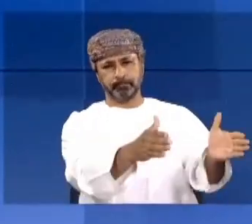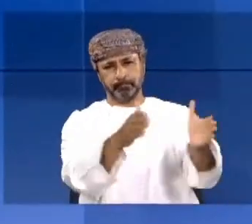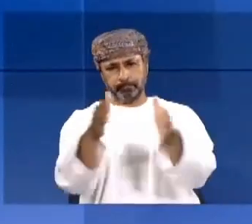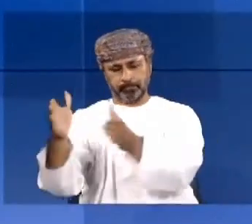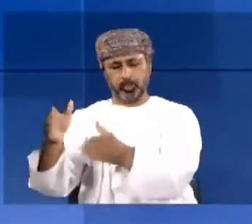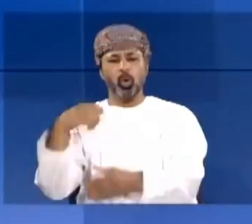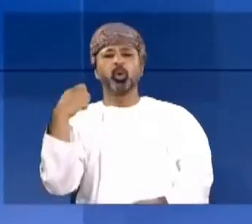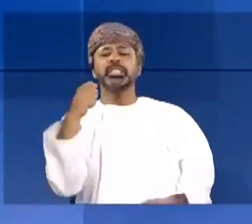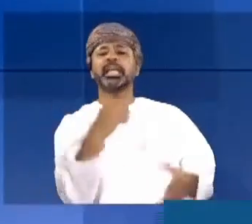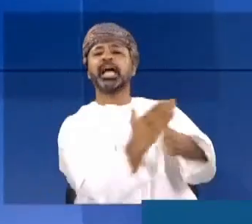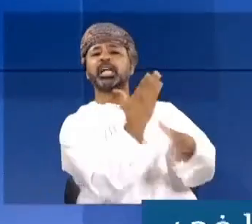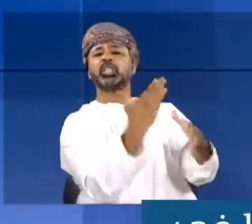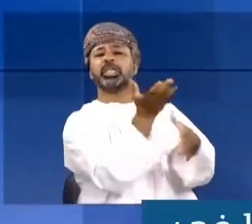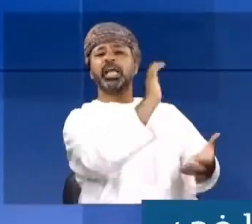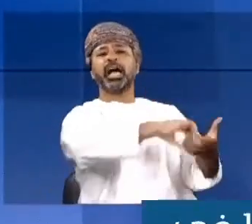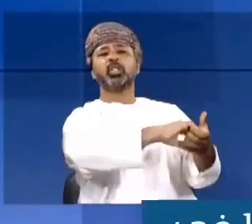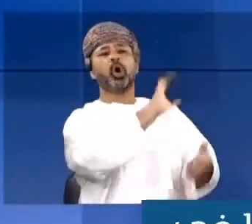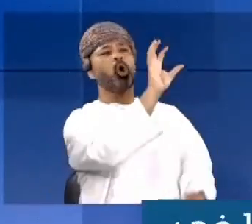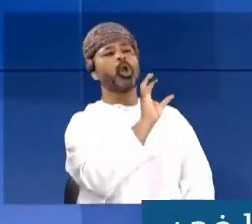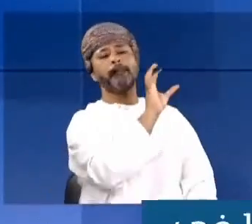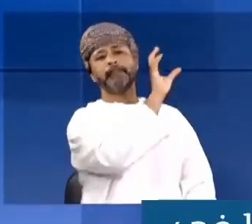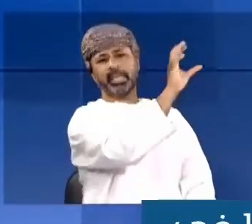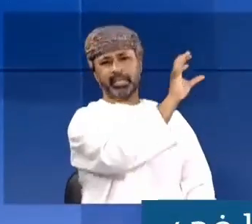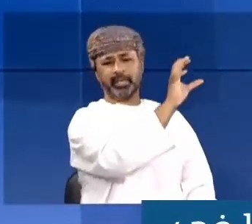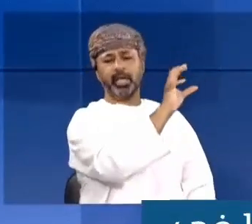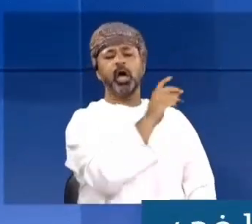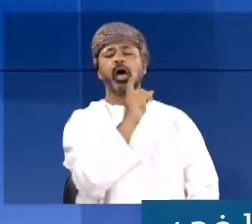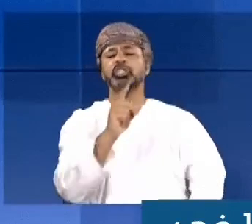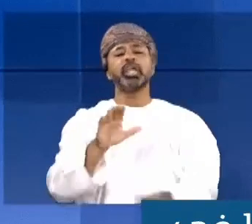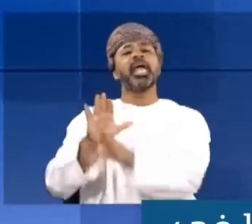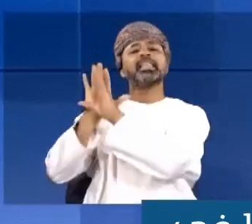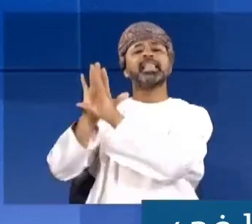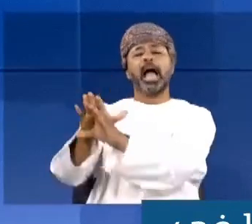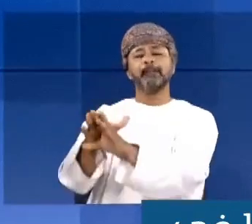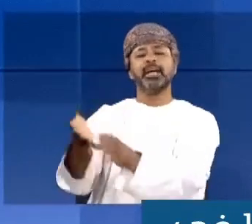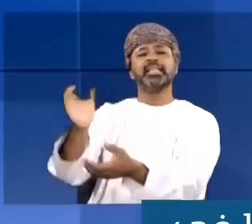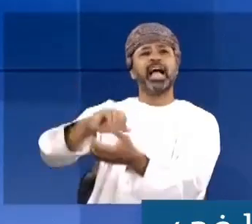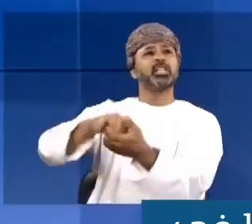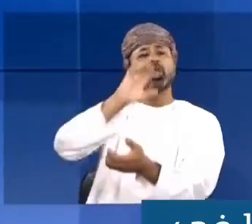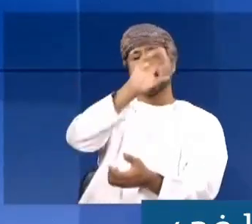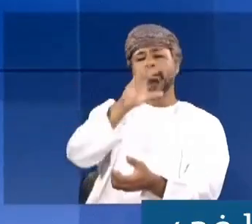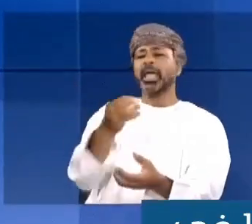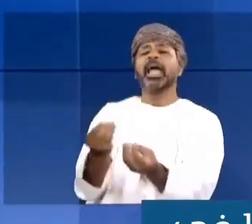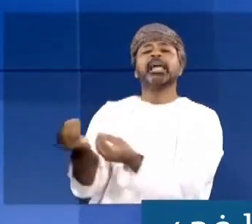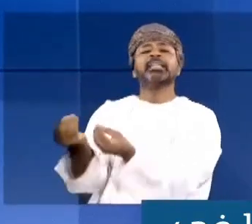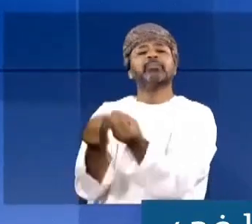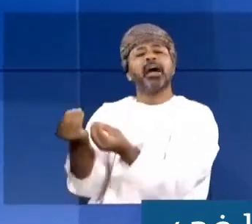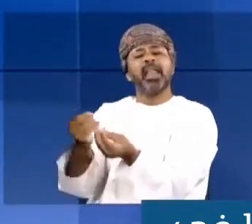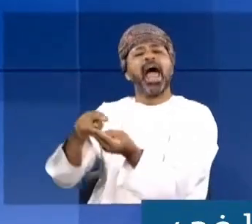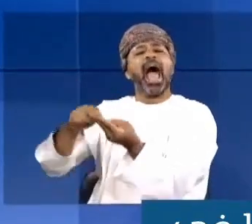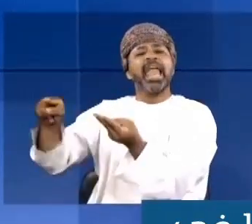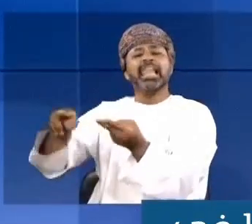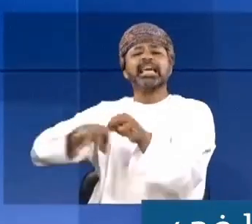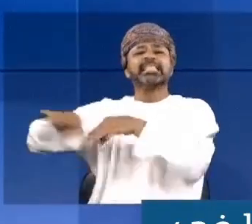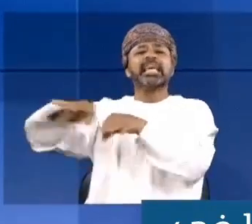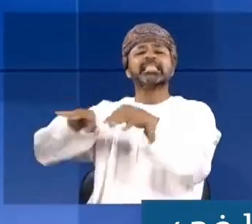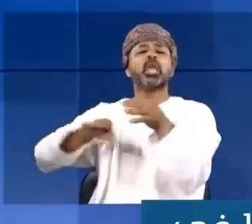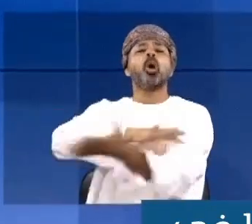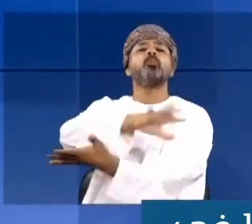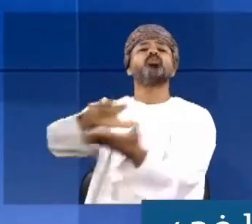جدد وزير خارجية الاتحاد الأوروبي جوزيف بوريل دعم الاتحاد للحوار والحل السياسي في الأزمة